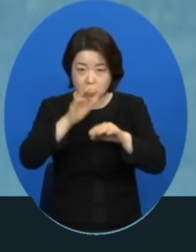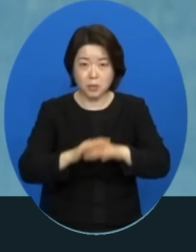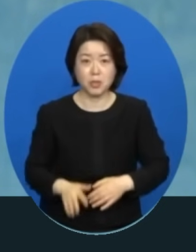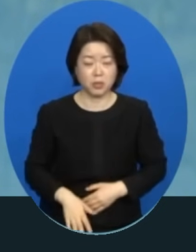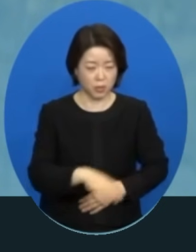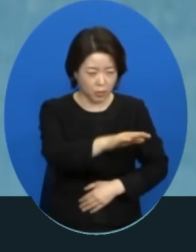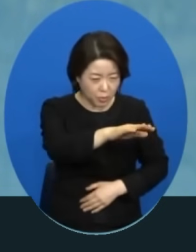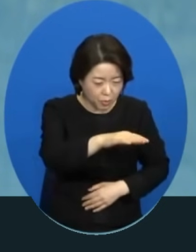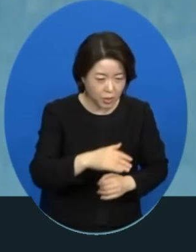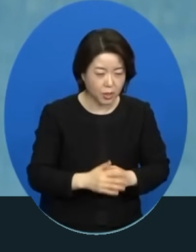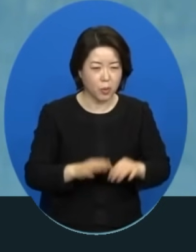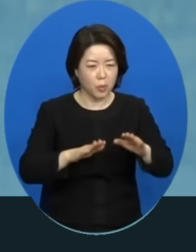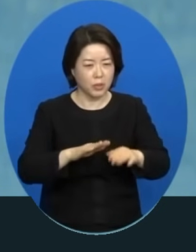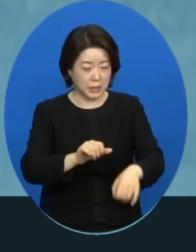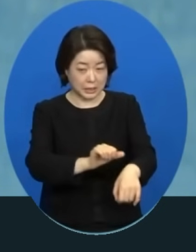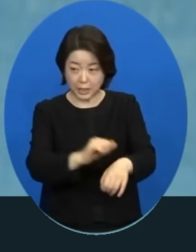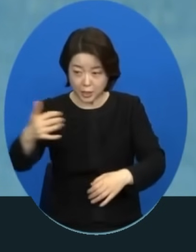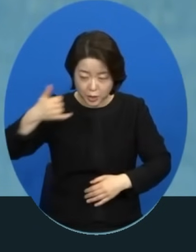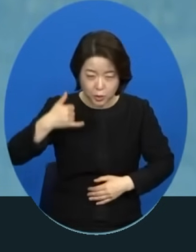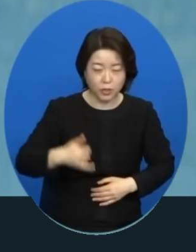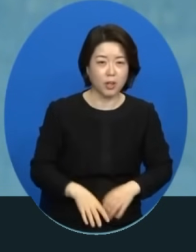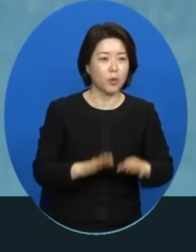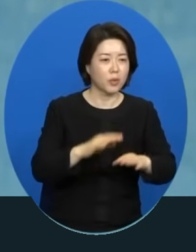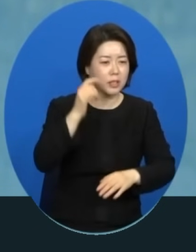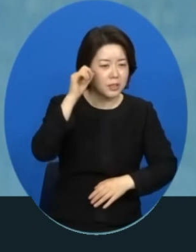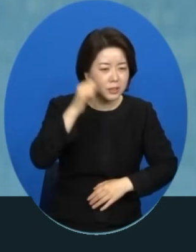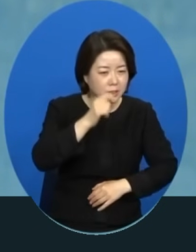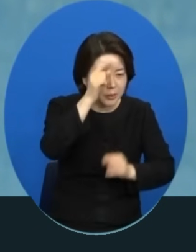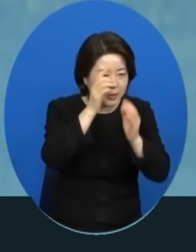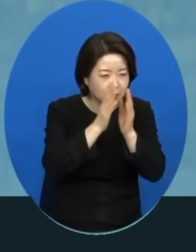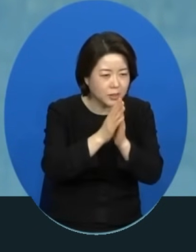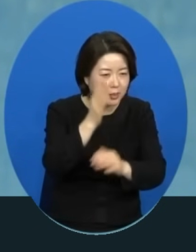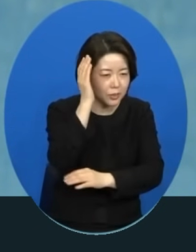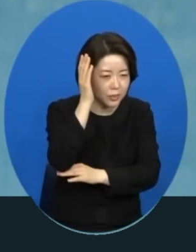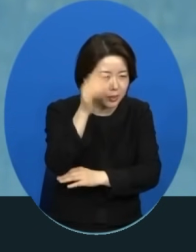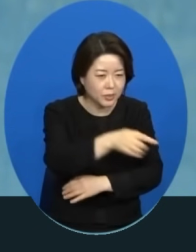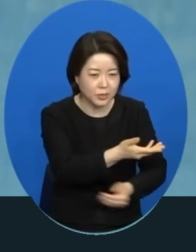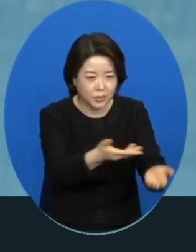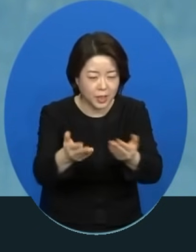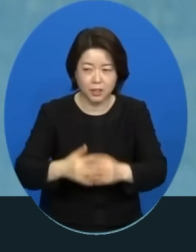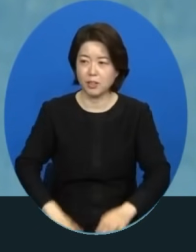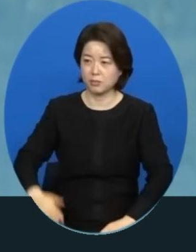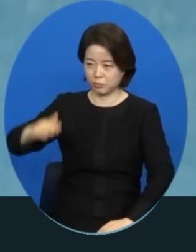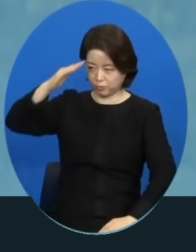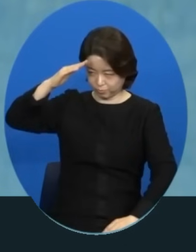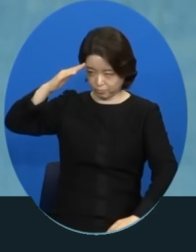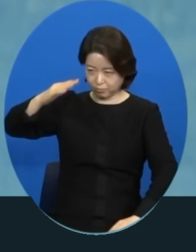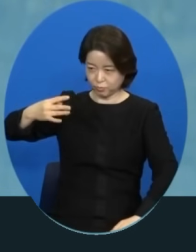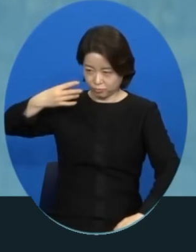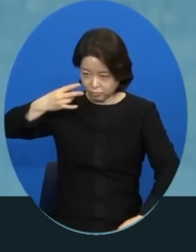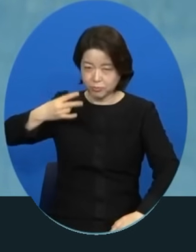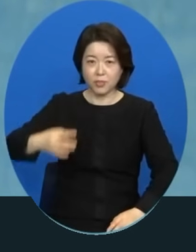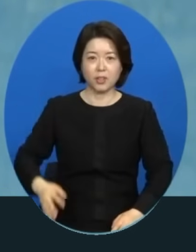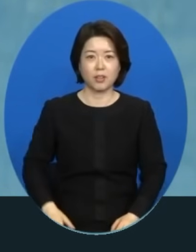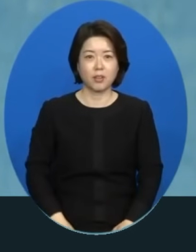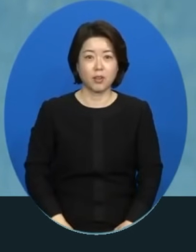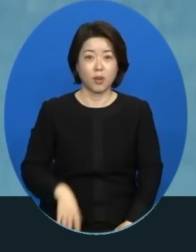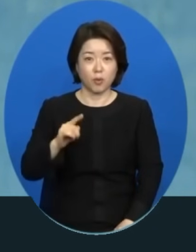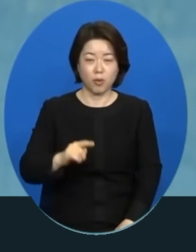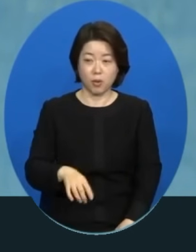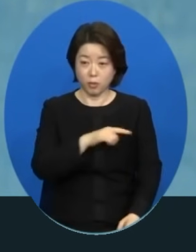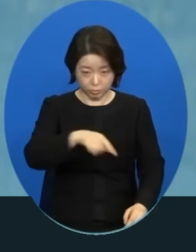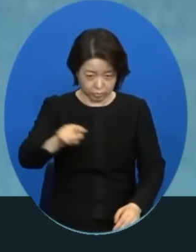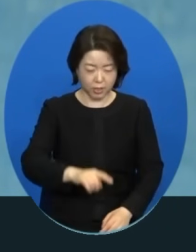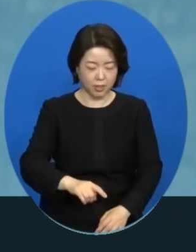좀 설교를 갑자기 예! 충성! 그냥 설교하는